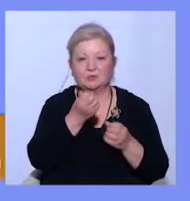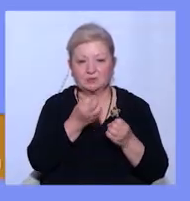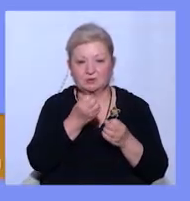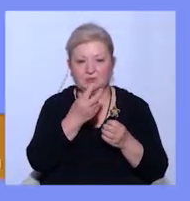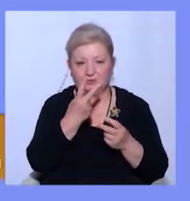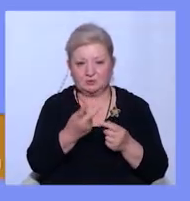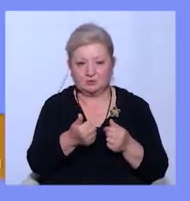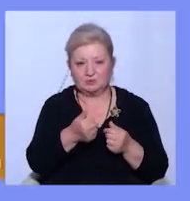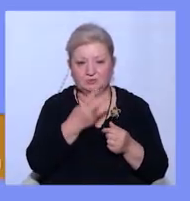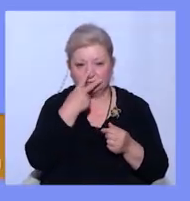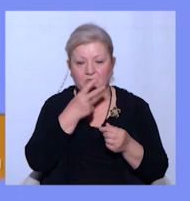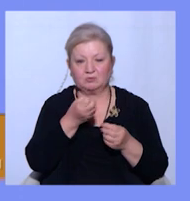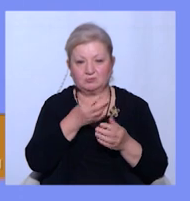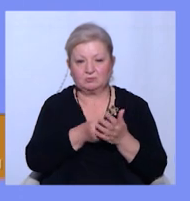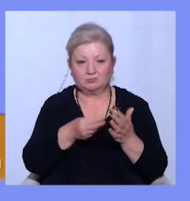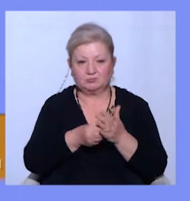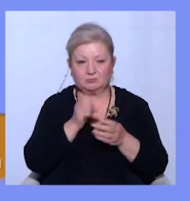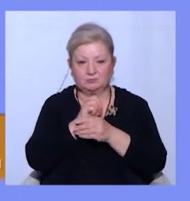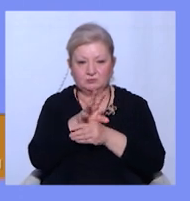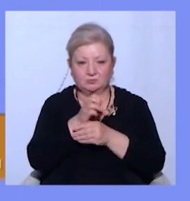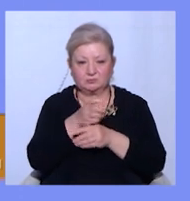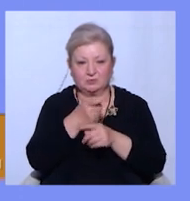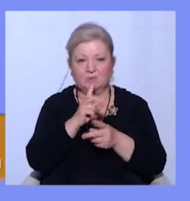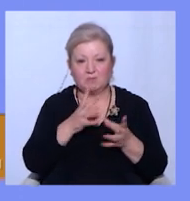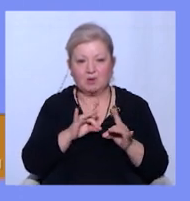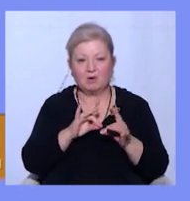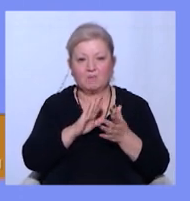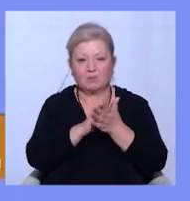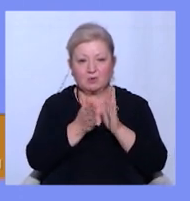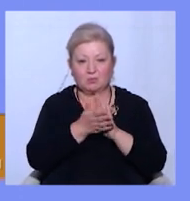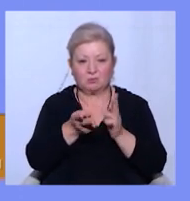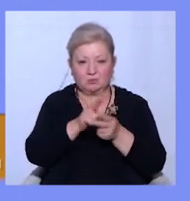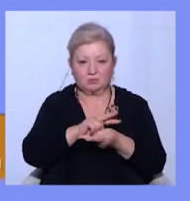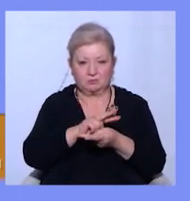რაღაცა კუთხით და დავაკვირდეთ გრაფიკს.